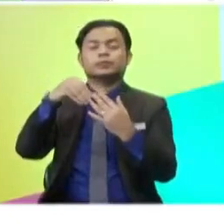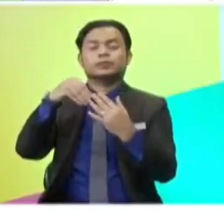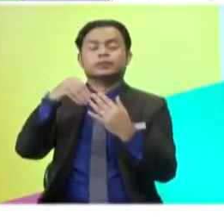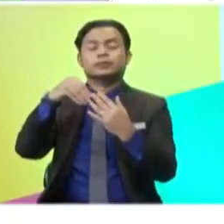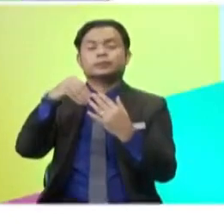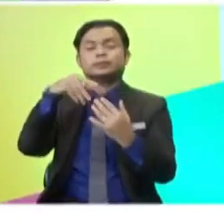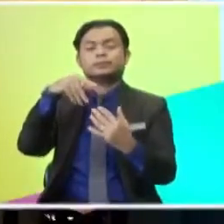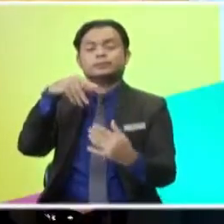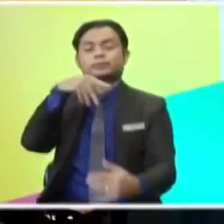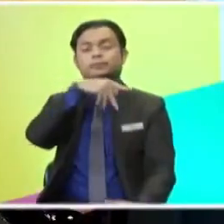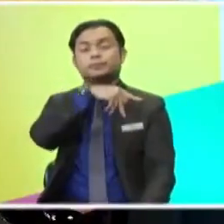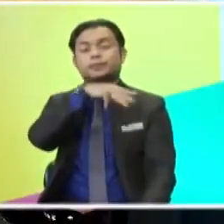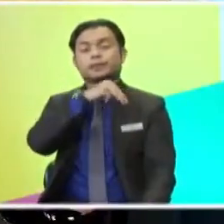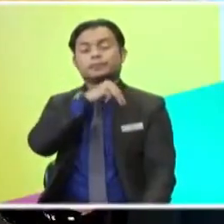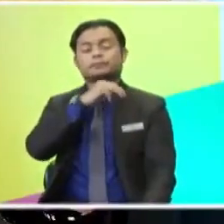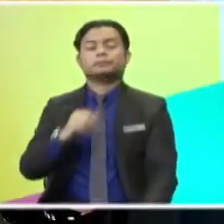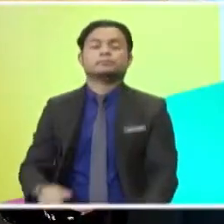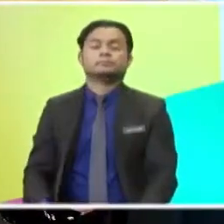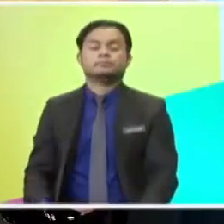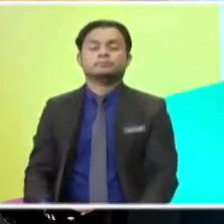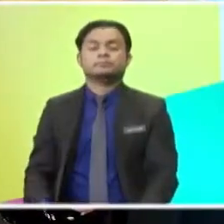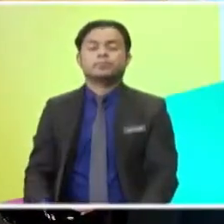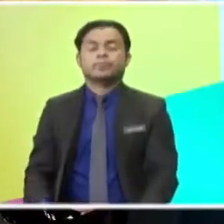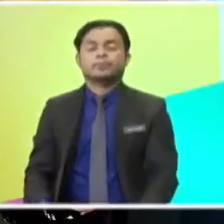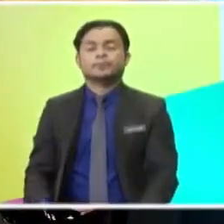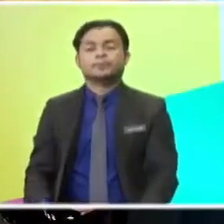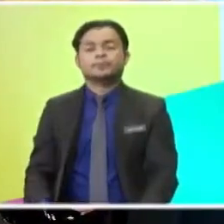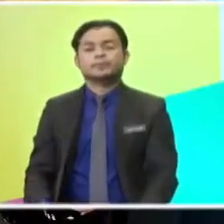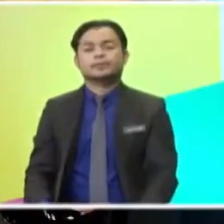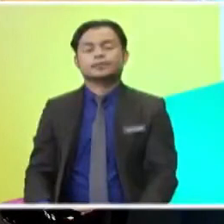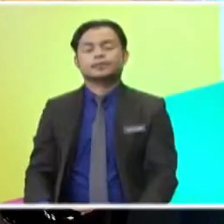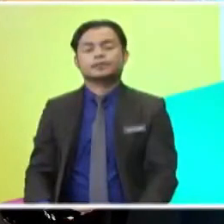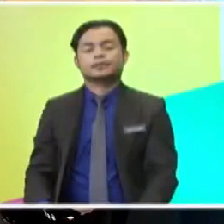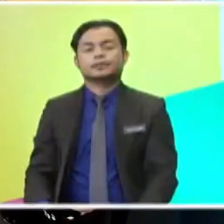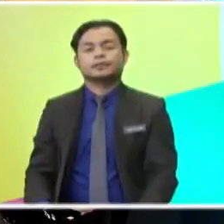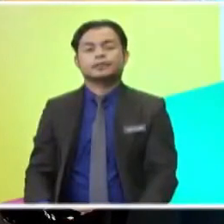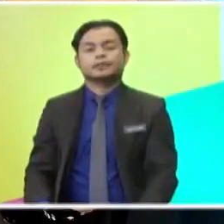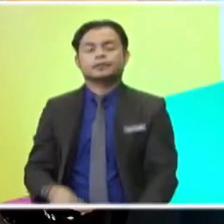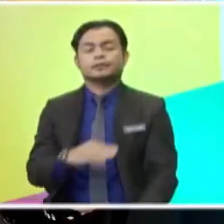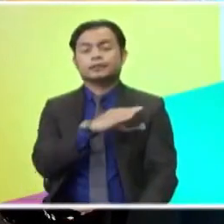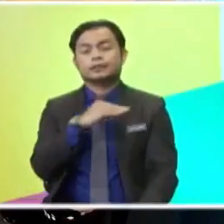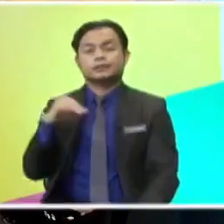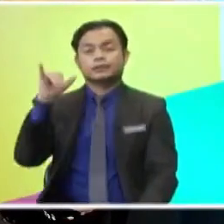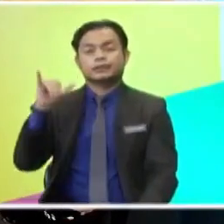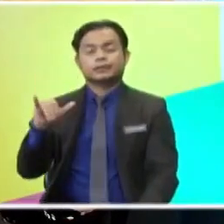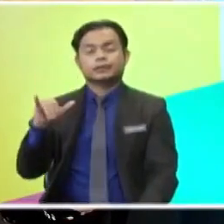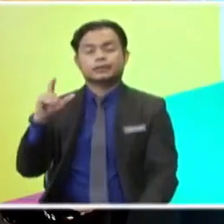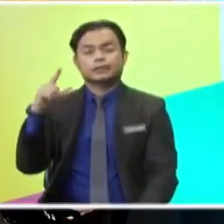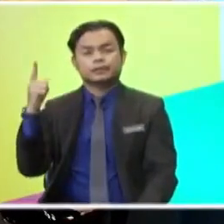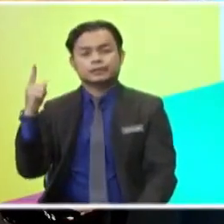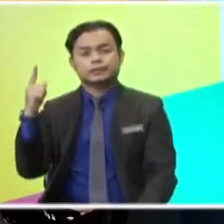Menteri dan Jemaah Menteri akan dilantik oleh Yang di-Pertuan Agong. Okey, yang kedua, pelantikan jawatan-jawatan penting. Ya, ada pelantikan jawatan penting seperti Peguam